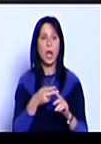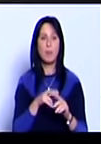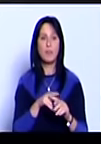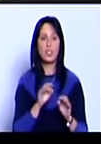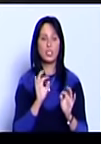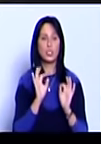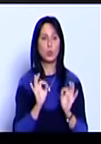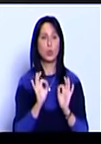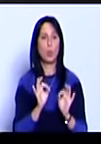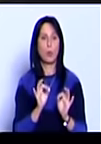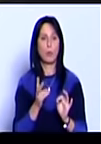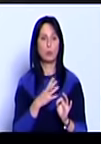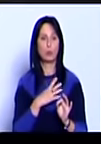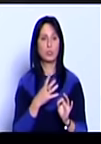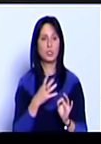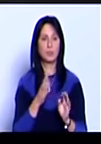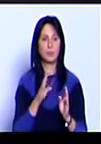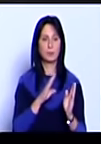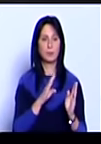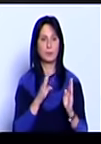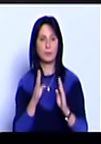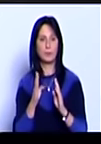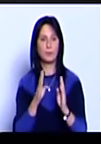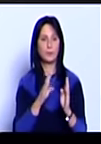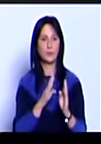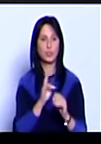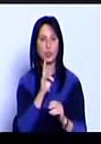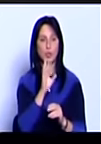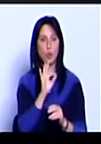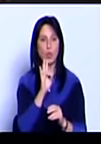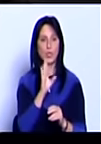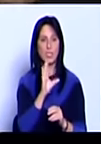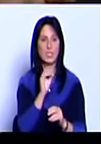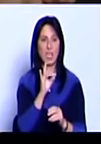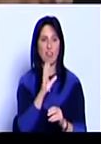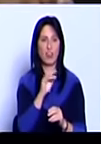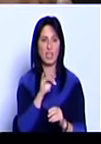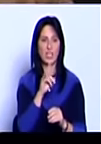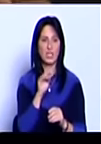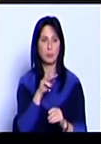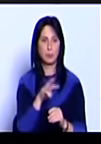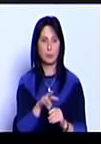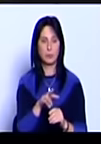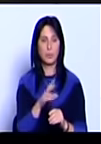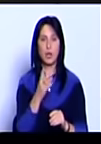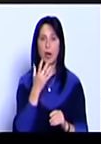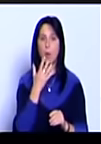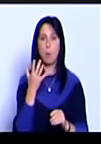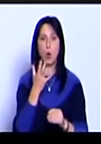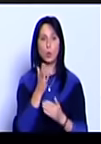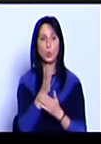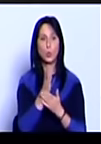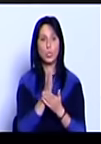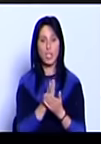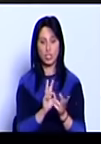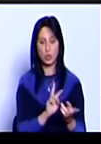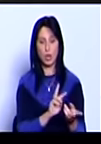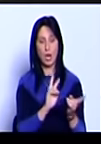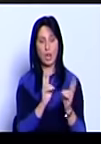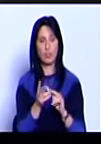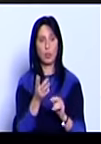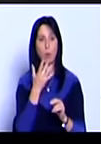ეს ზომიერება ასე ვარირებას უკეთებს კონსერვატივს, გარდა იმისა, რაც თქვენ ჩამოთვალეთ, პოლიტიკურ ნაწილში, როცა გადმოვდივარ